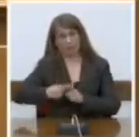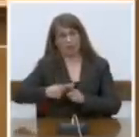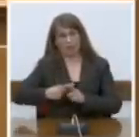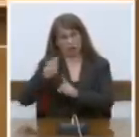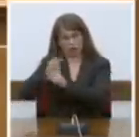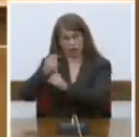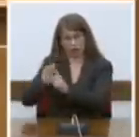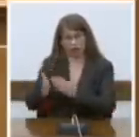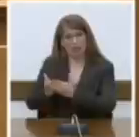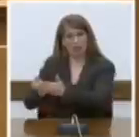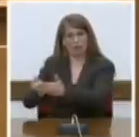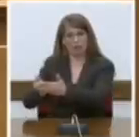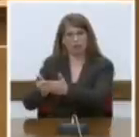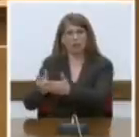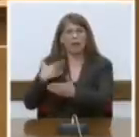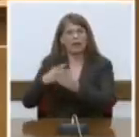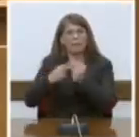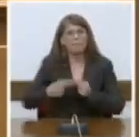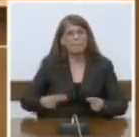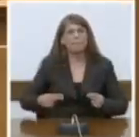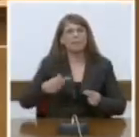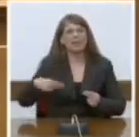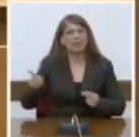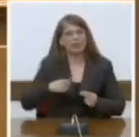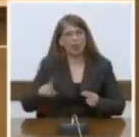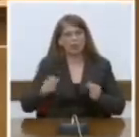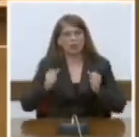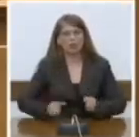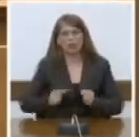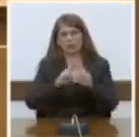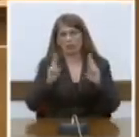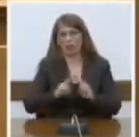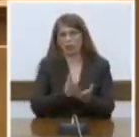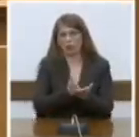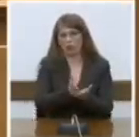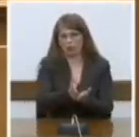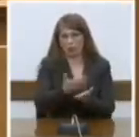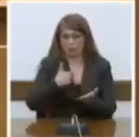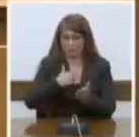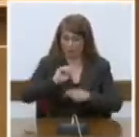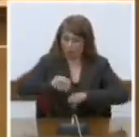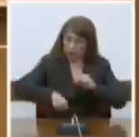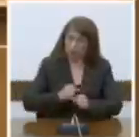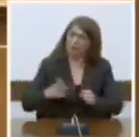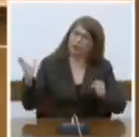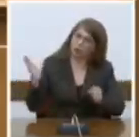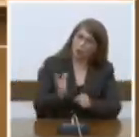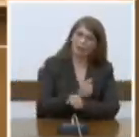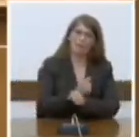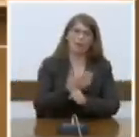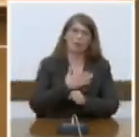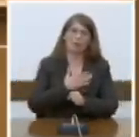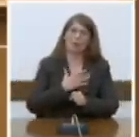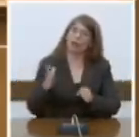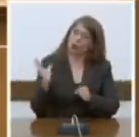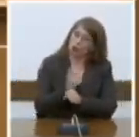προσπάθεια ειρηνικής επίλυσης των διαφορών στη βάση του διεθνούς δικαίου. Είναι ένας αγώνας τον οποίο εμείς τον κατακτήσαμε και τον κερδίσαμε